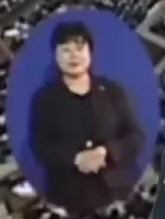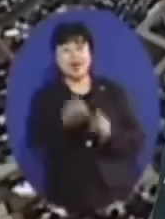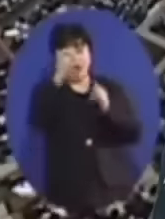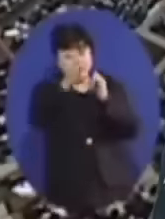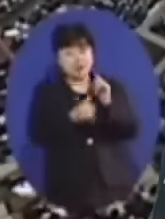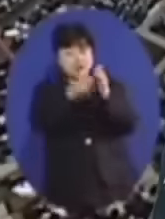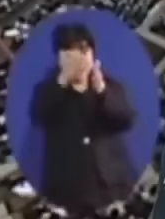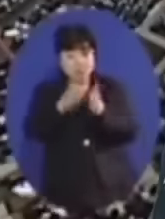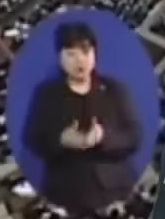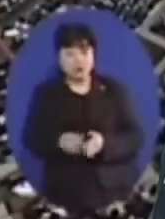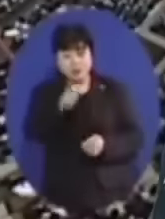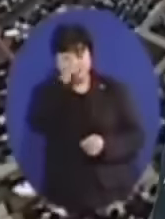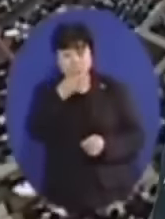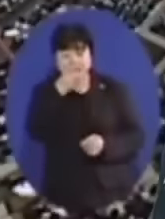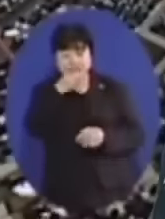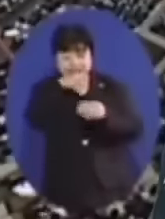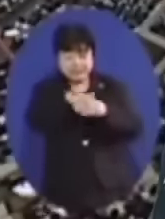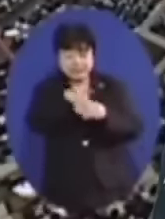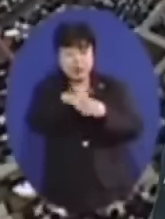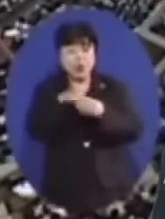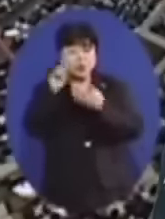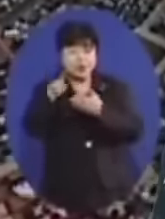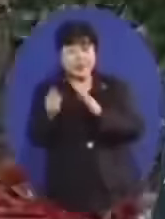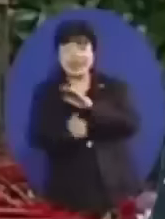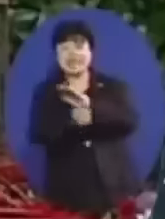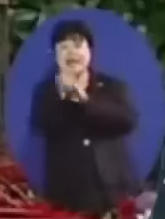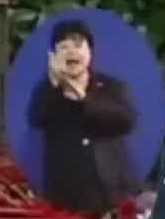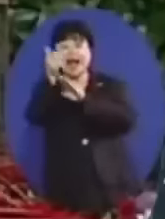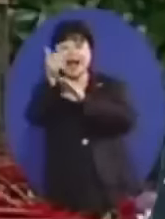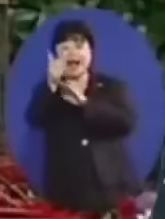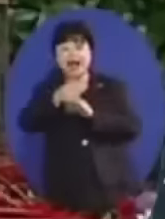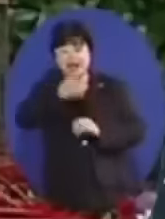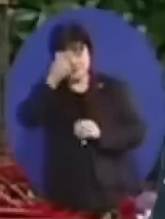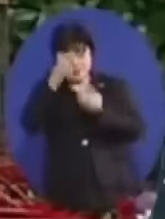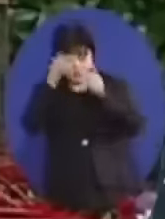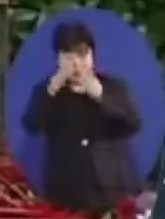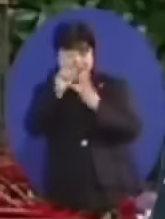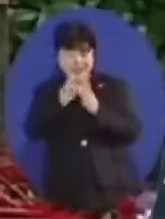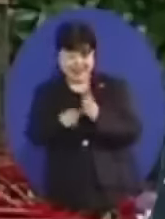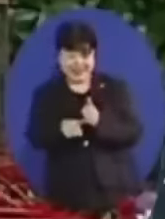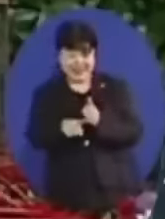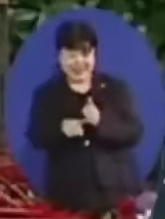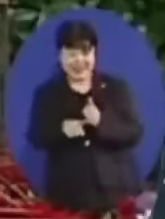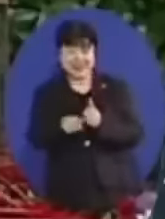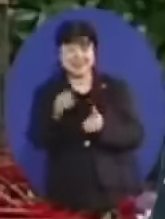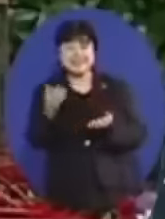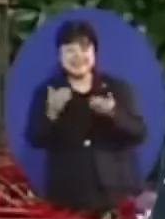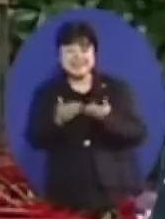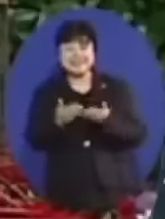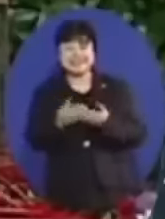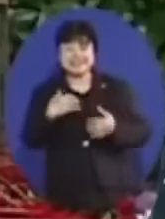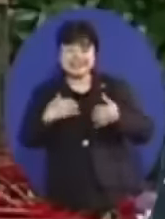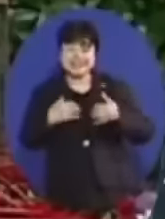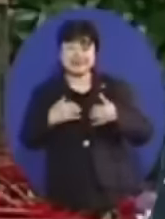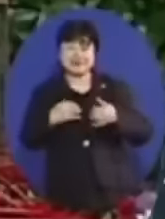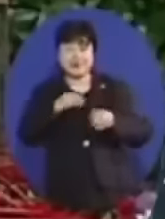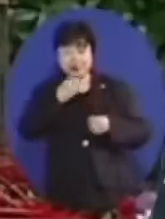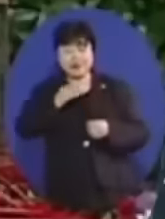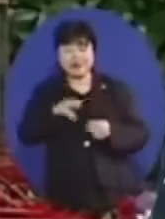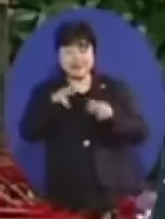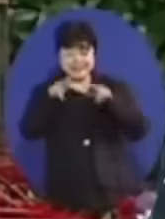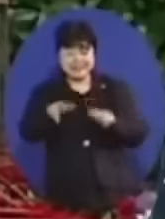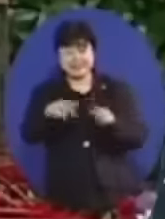통해서 좋은 씨앗을 심고 내일의 희망과 꿈을 바랄 때 그 일은 기쁘고 복된